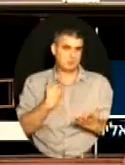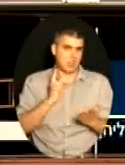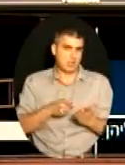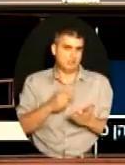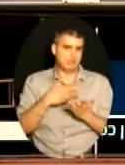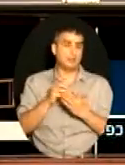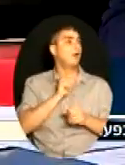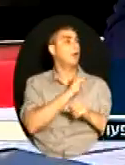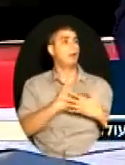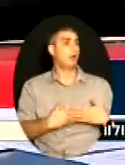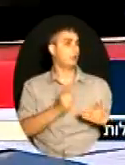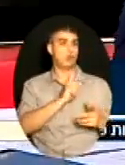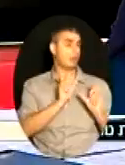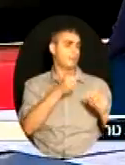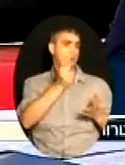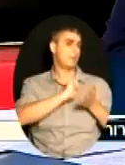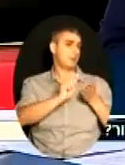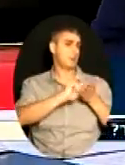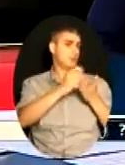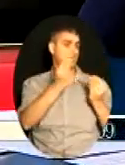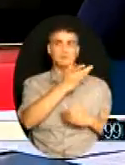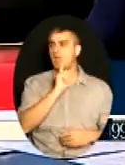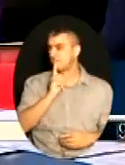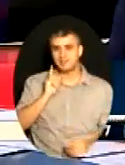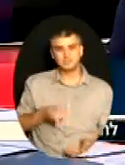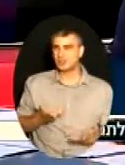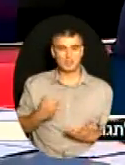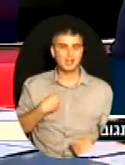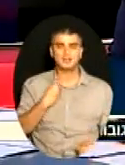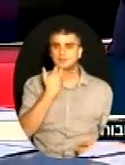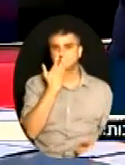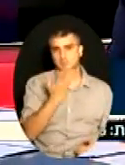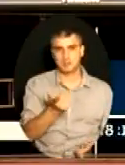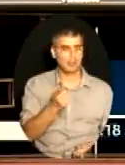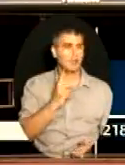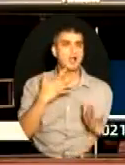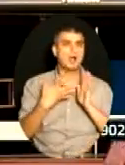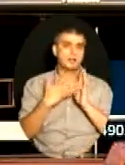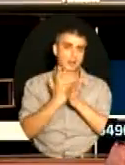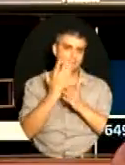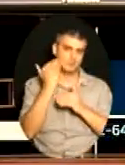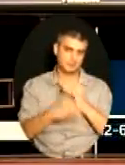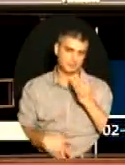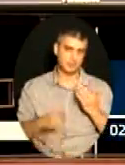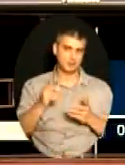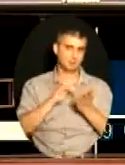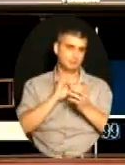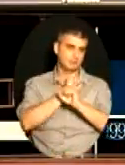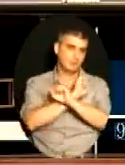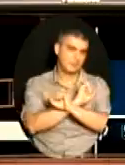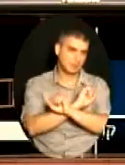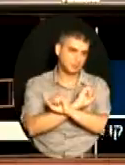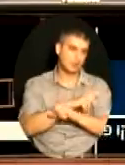צורך. טוב, ההיריון שמה... המתקדם לא מנע ממנה לכתוב את הדברים, אתה יודע. אבל אני מסביר לך, אין, החקירה הסתיימה, היא במעצר